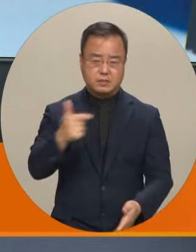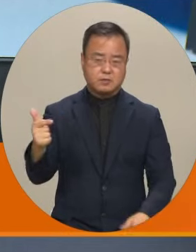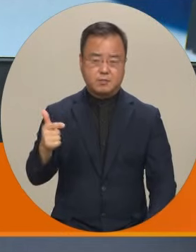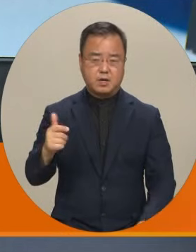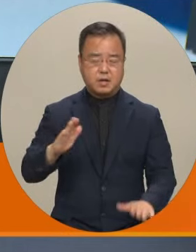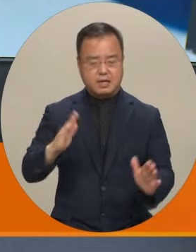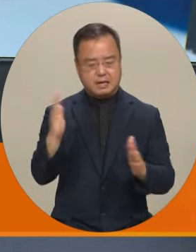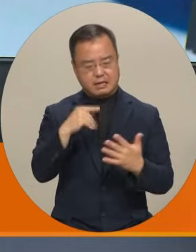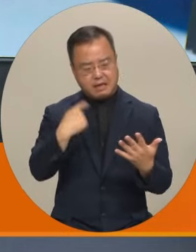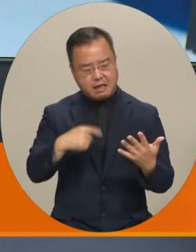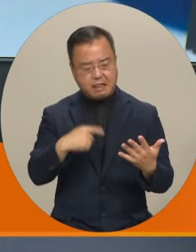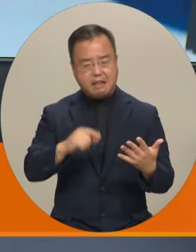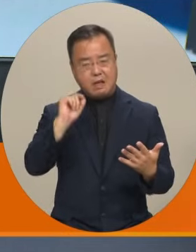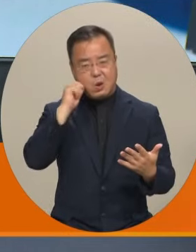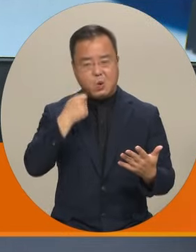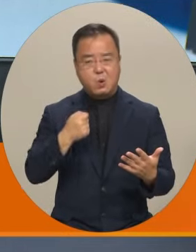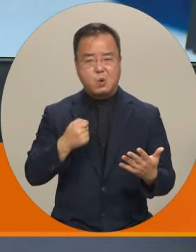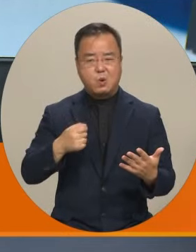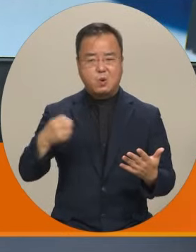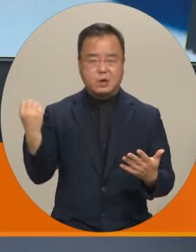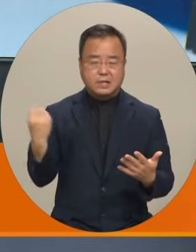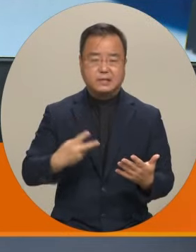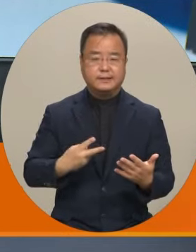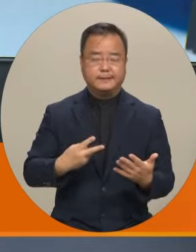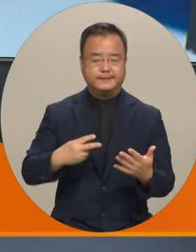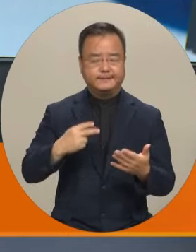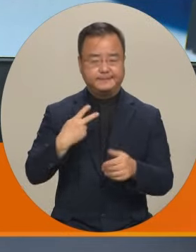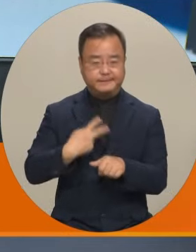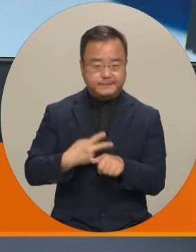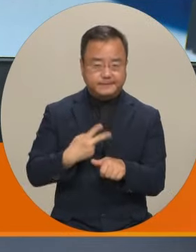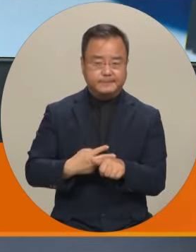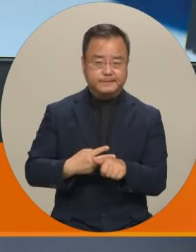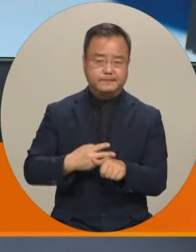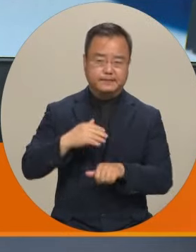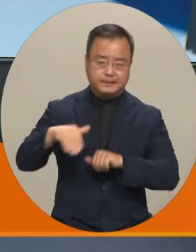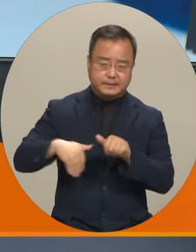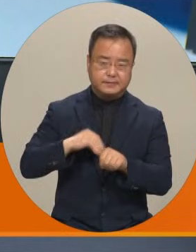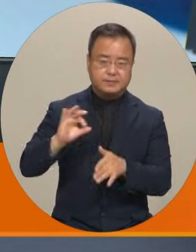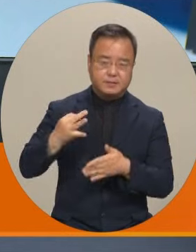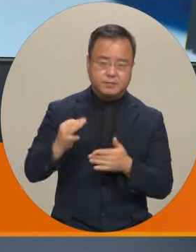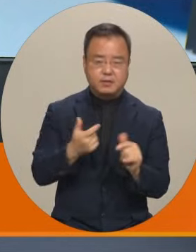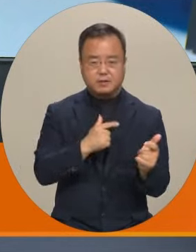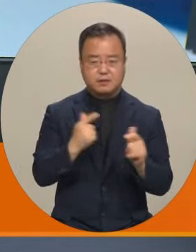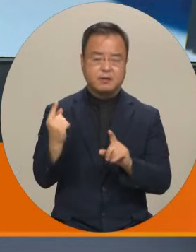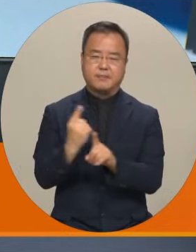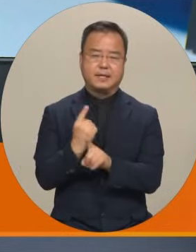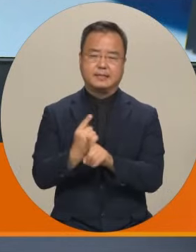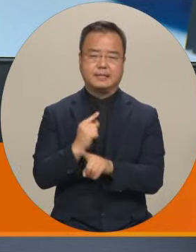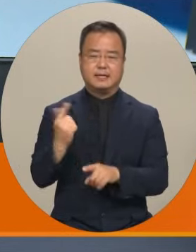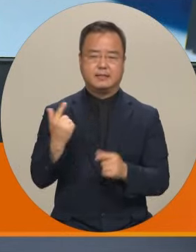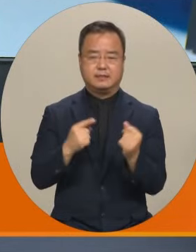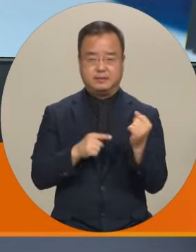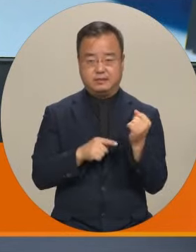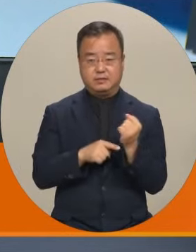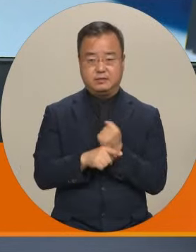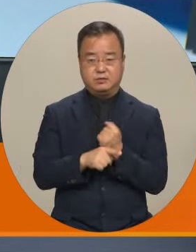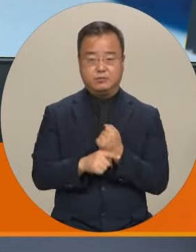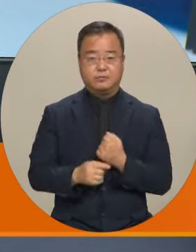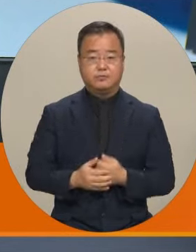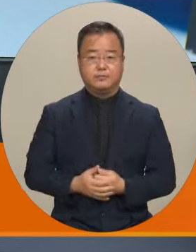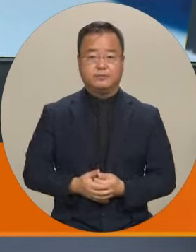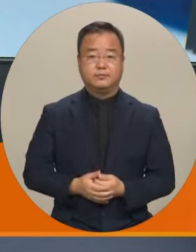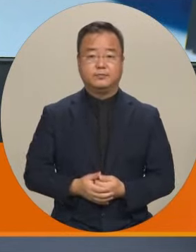지도도 너무나 어려워진 데다 열악한 처우가 개선되지 않고 있는게 원인으로 꼽히는데요 진태희 기자가